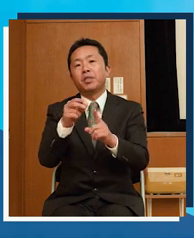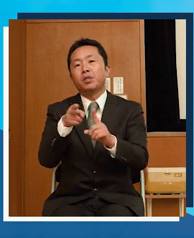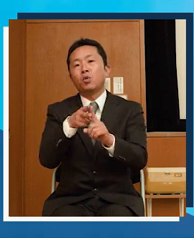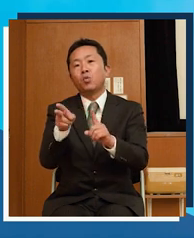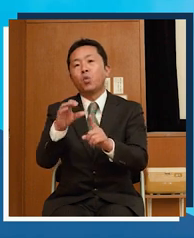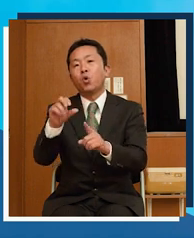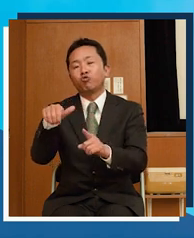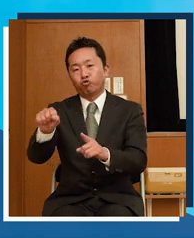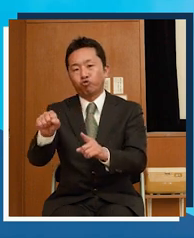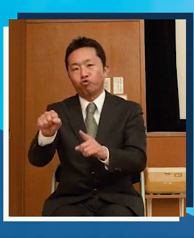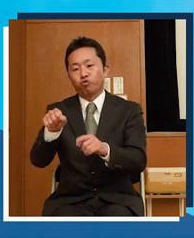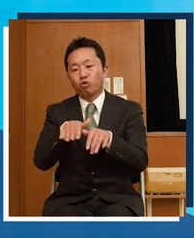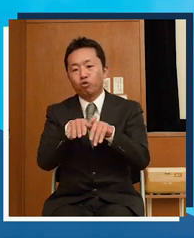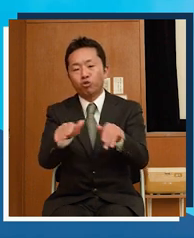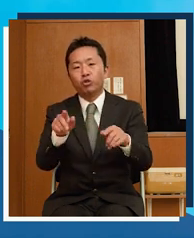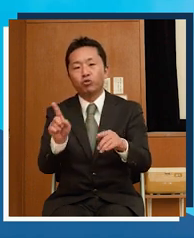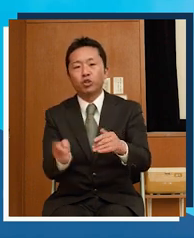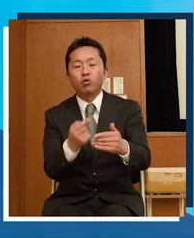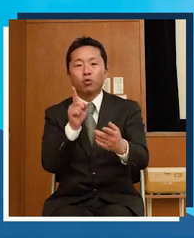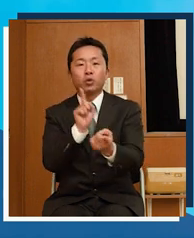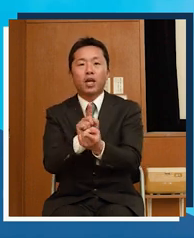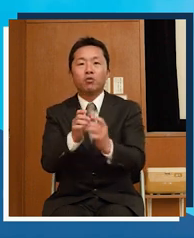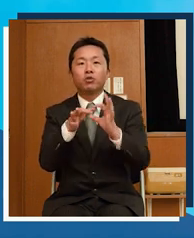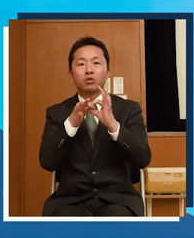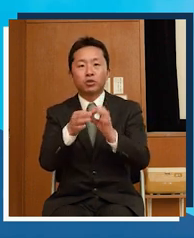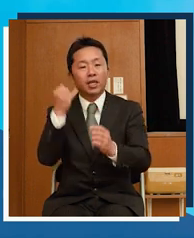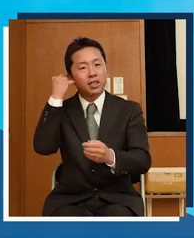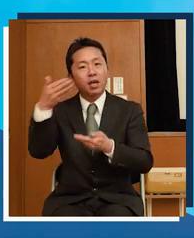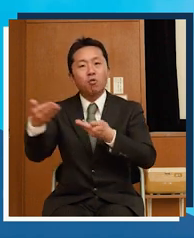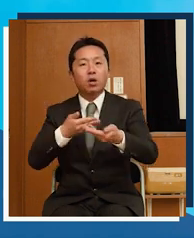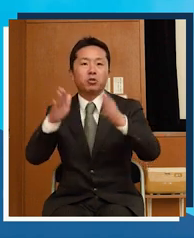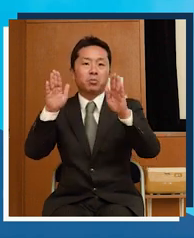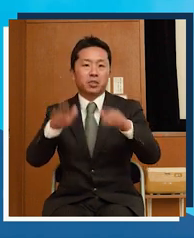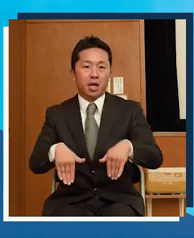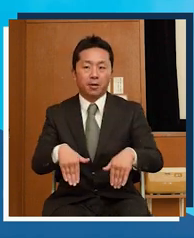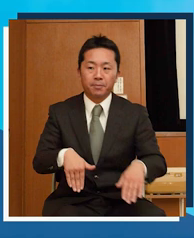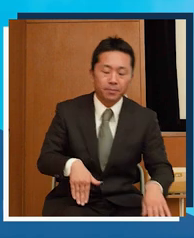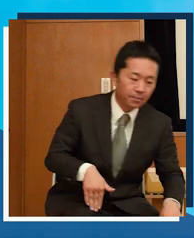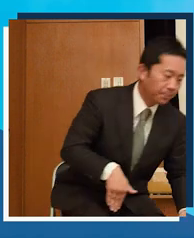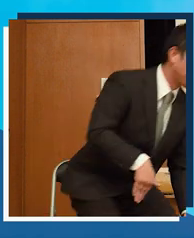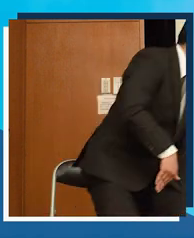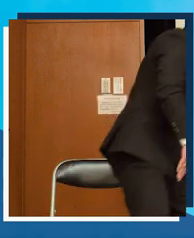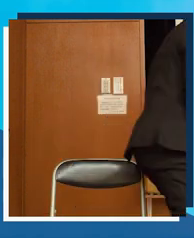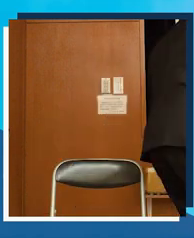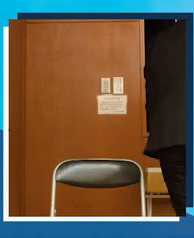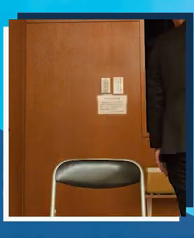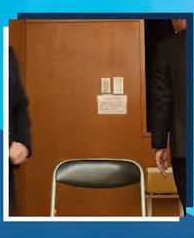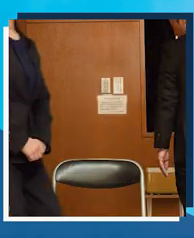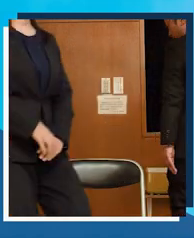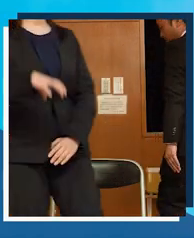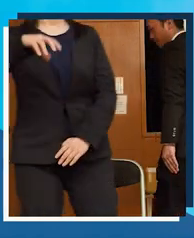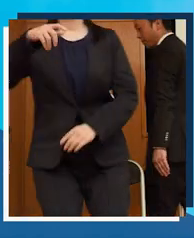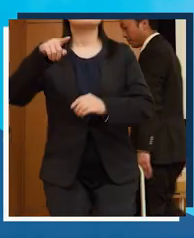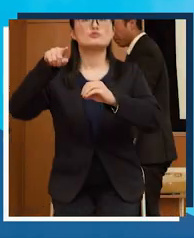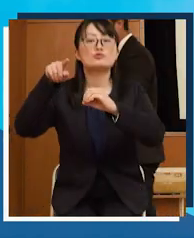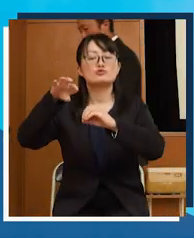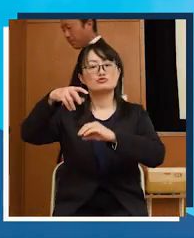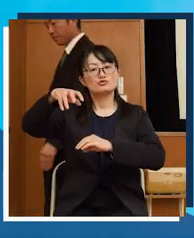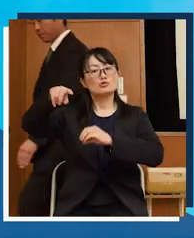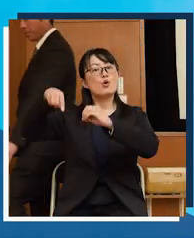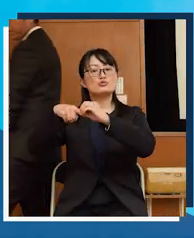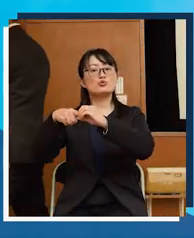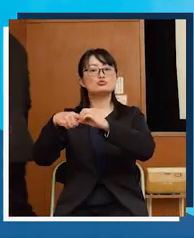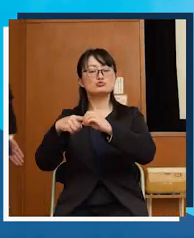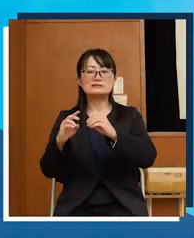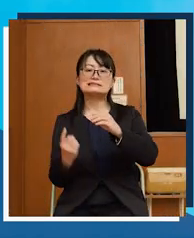製品の留出事故についての対応について意見行ってきましたホノルル市の水道局は2021年の